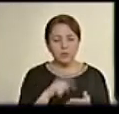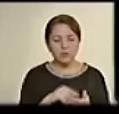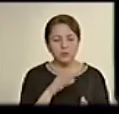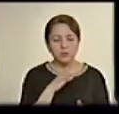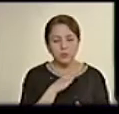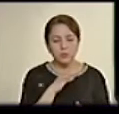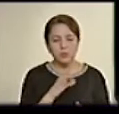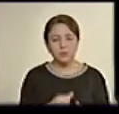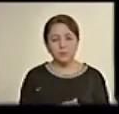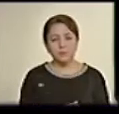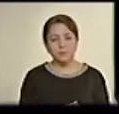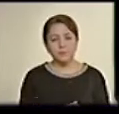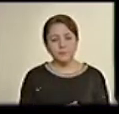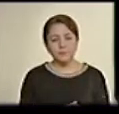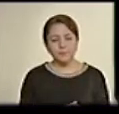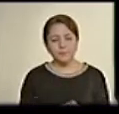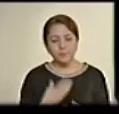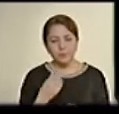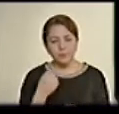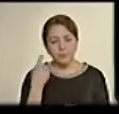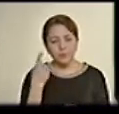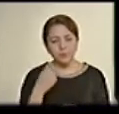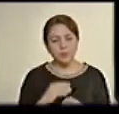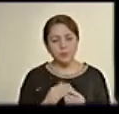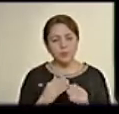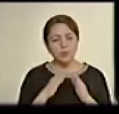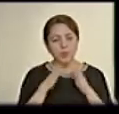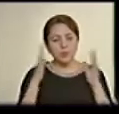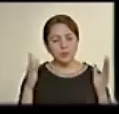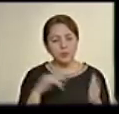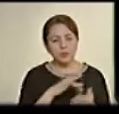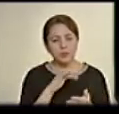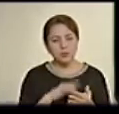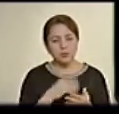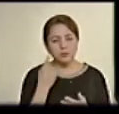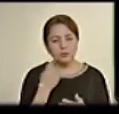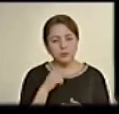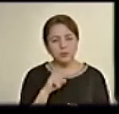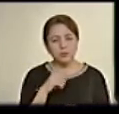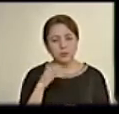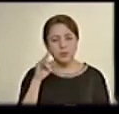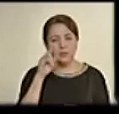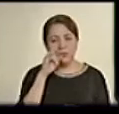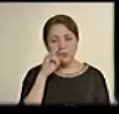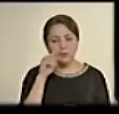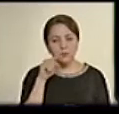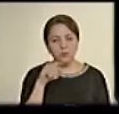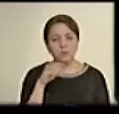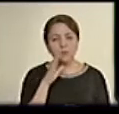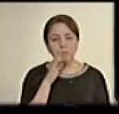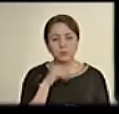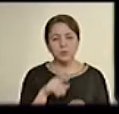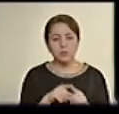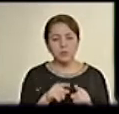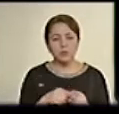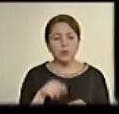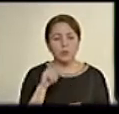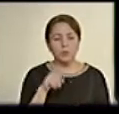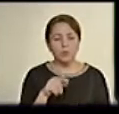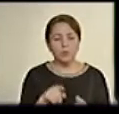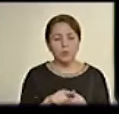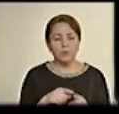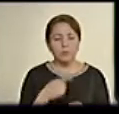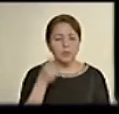aziz o'quvchilar. Yana bir yirik shaharlardan biri bu Samarqand. Bu buning ham yoshi bilasiz, eng qadimiy shaharlarimizdan